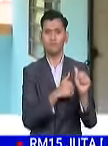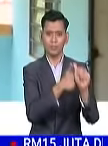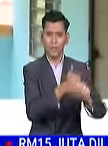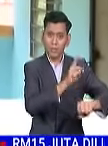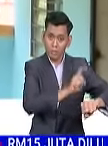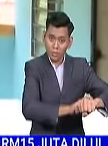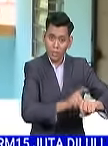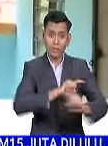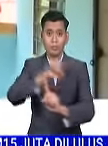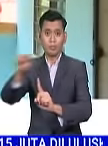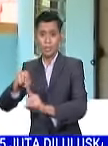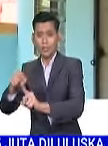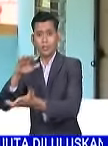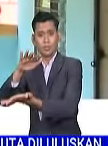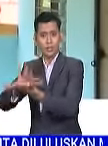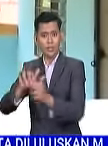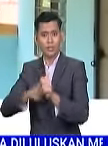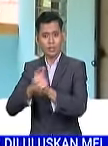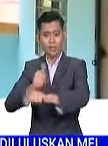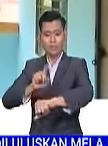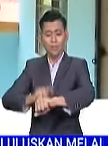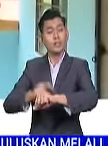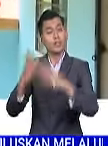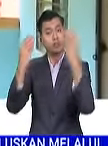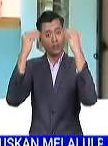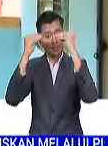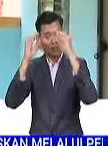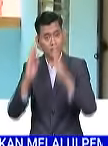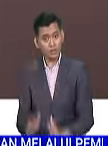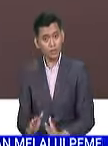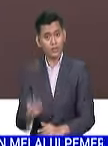Bila di sekolah, ikut time yang cikgu tetapkan lah kan.